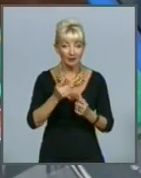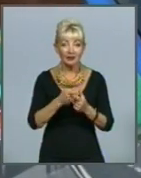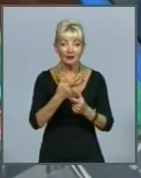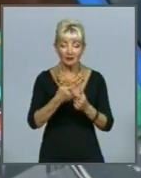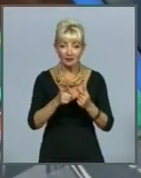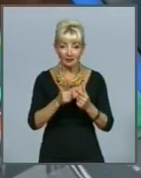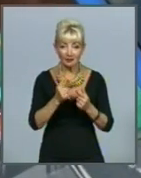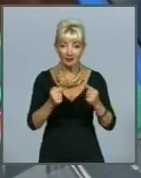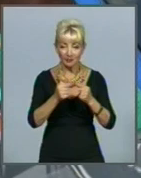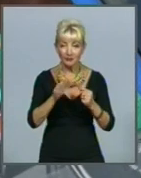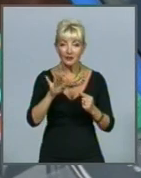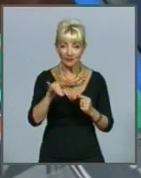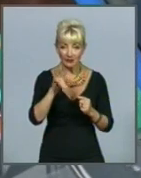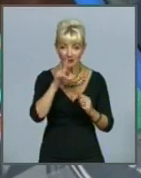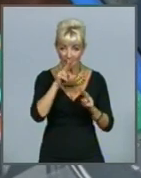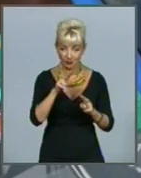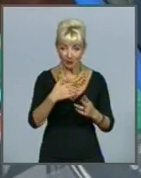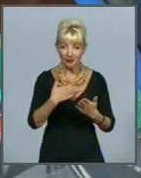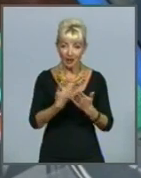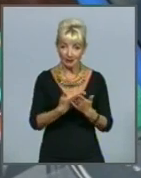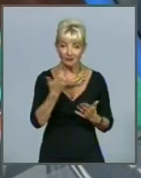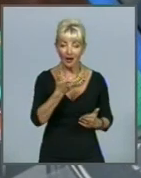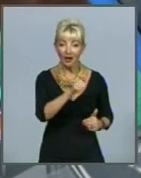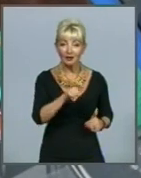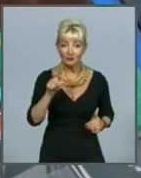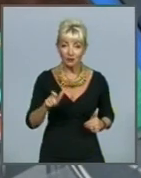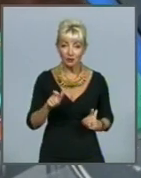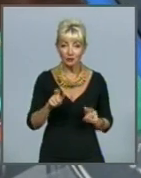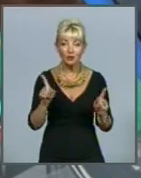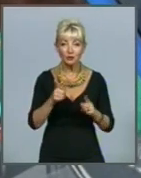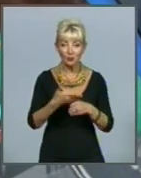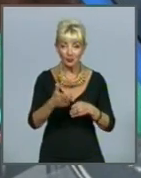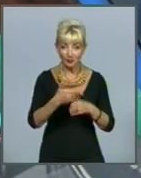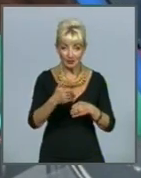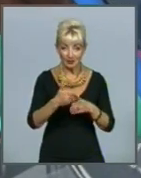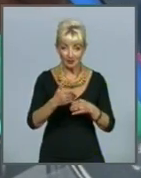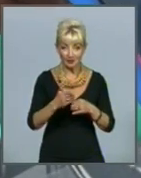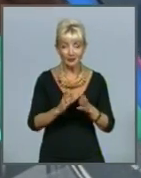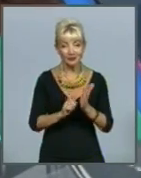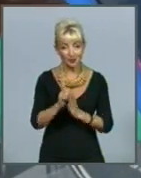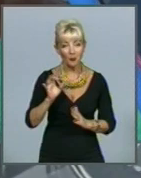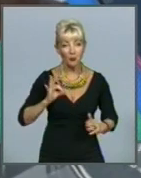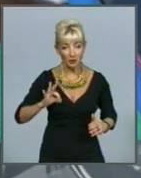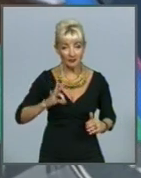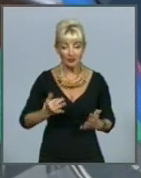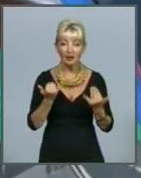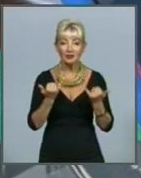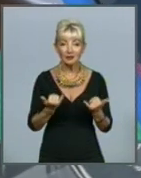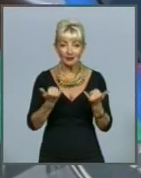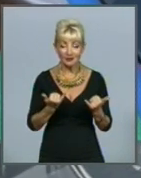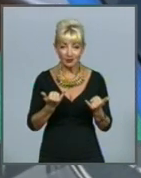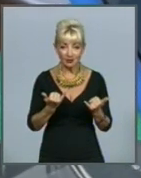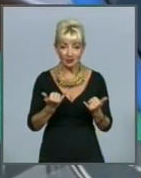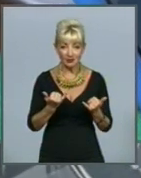наблюдаете уже активность от харьковчан, что постепенно начинают пользоваться этой услугой? Да, сейчас начинают очень много